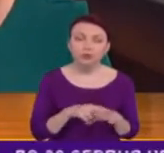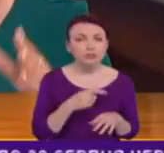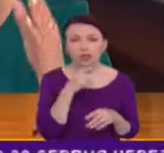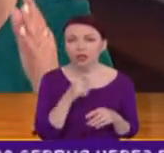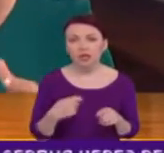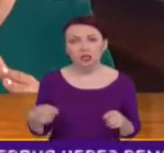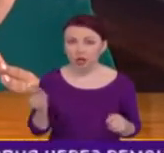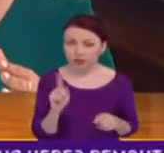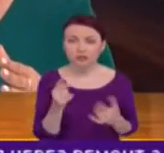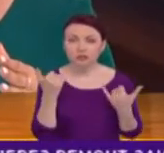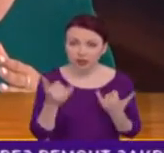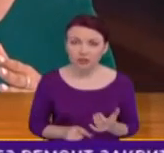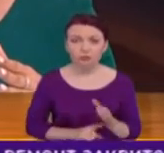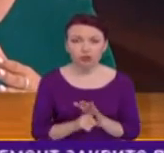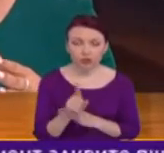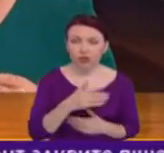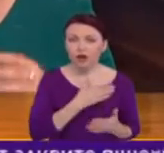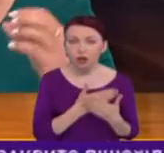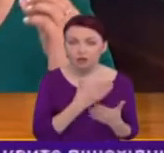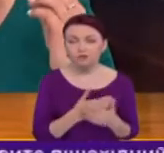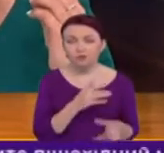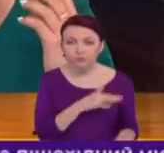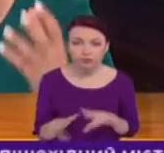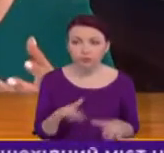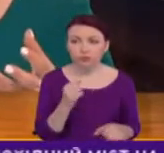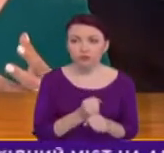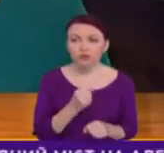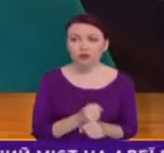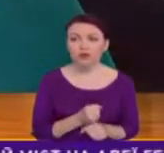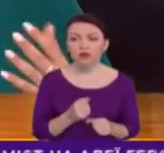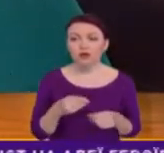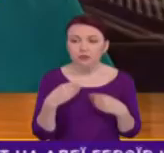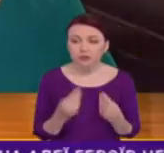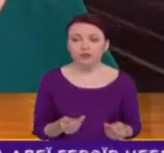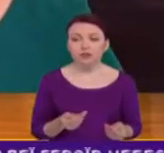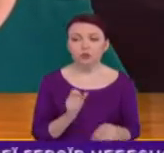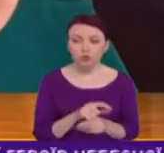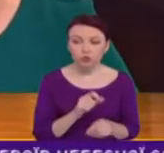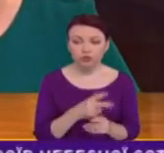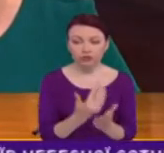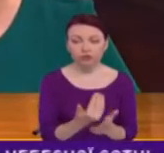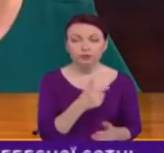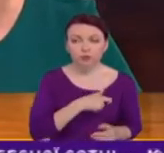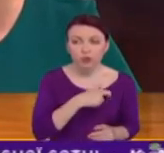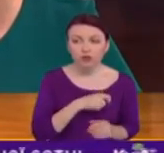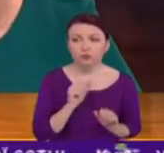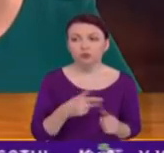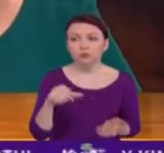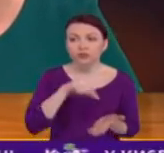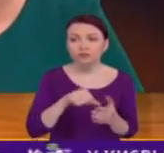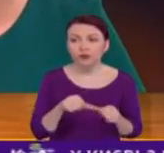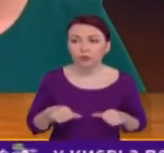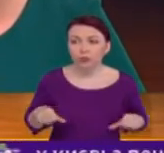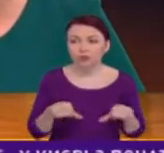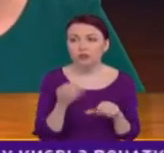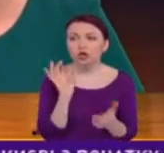часу. Зараз прямо починайте активно з приводу цього працювати, давати доручення вашим депутатам, можливо, представникам комісії для того, що